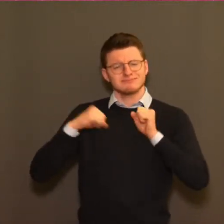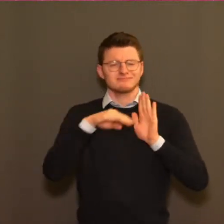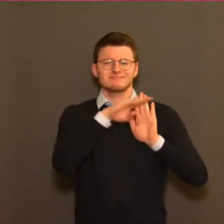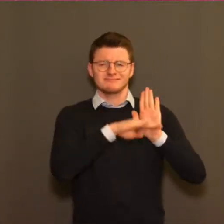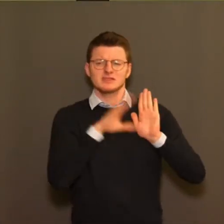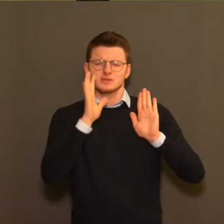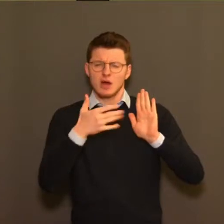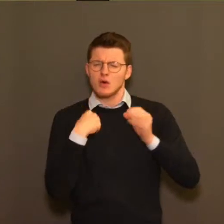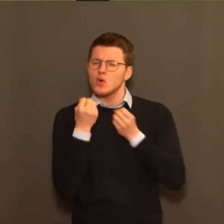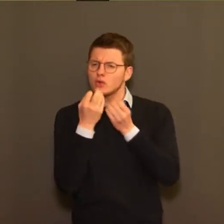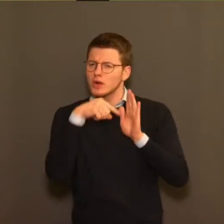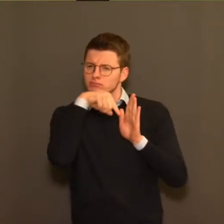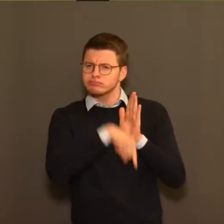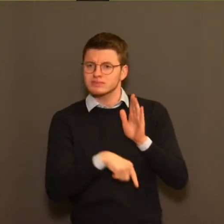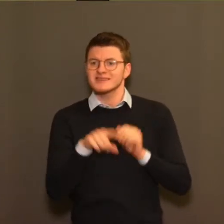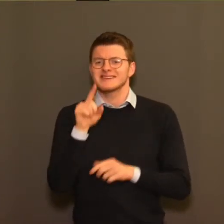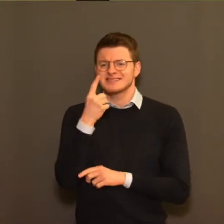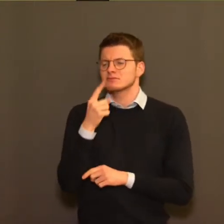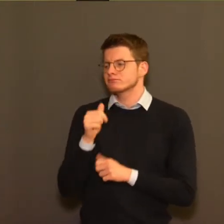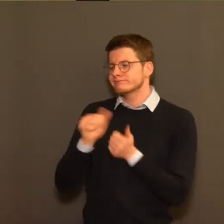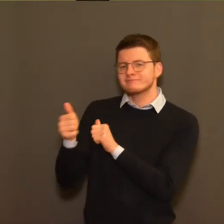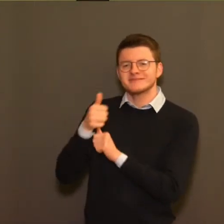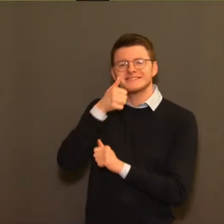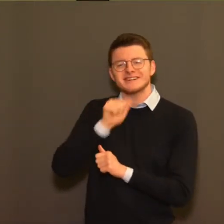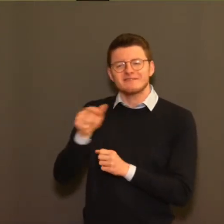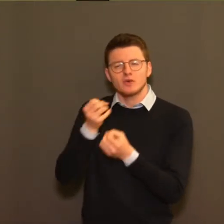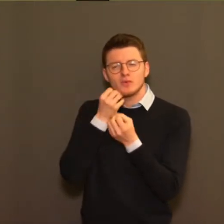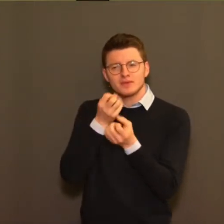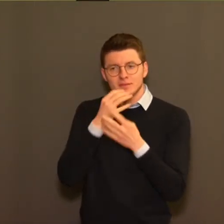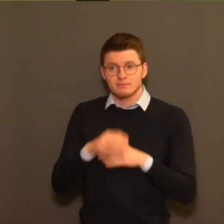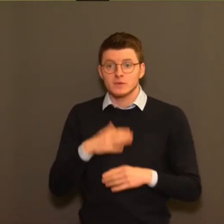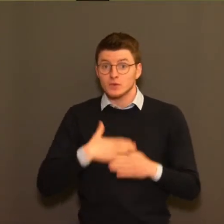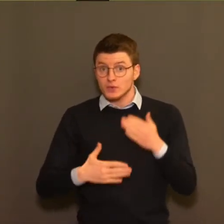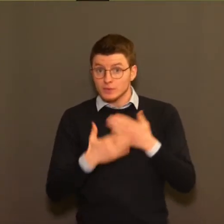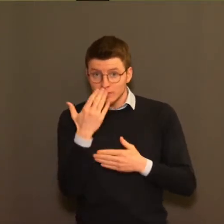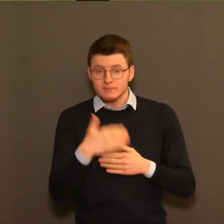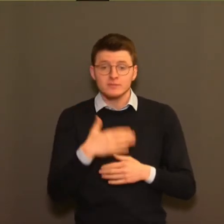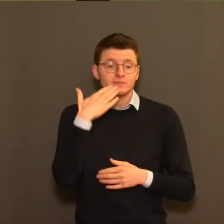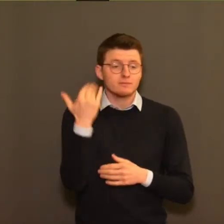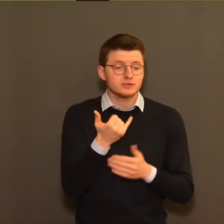Steven van Gucht. Goedemorgen iedereen, bonjour tout le monde.